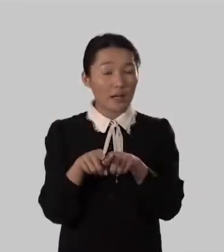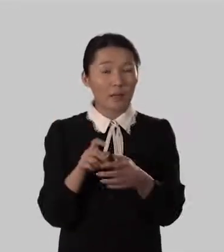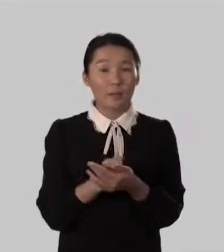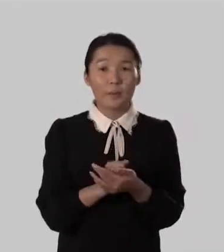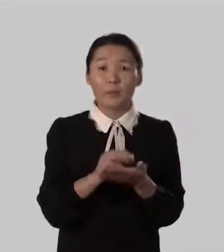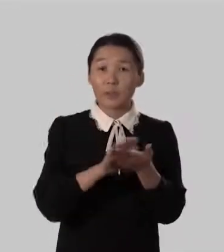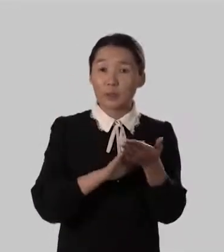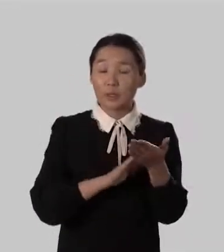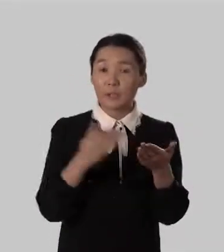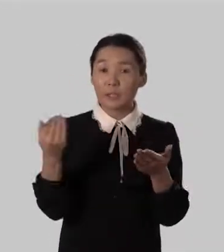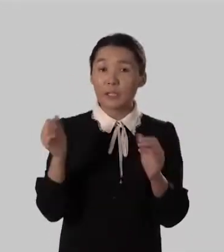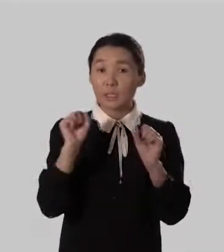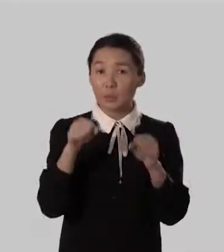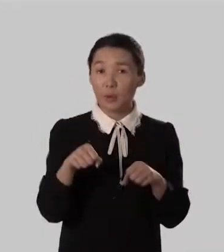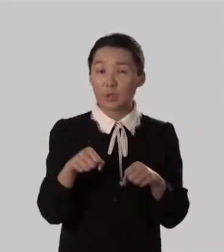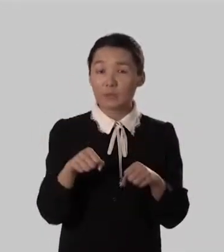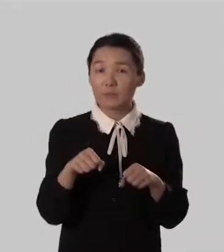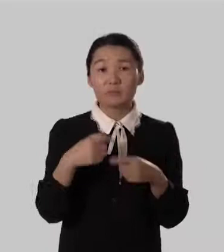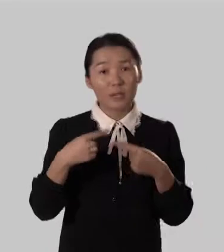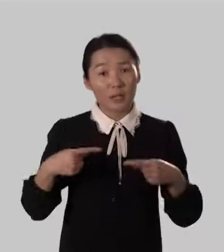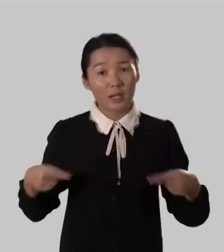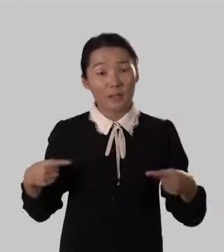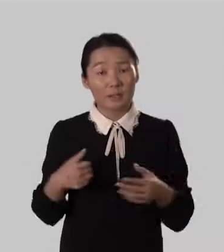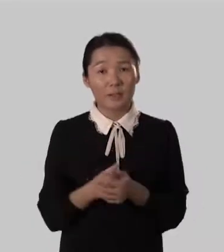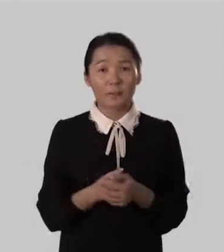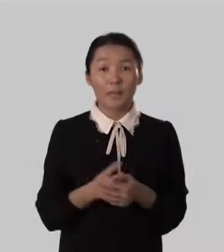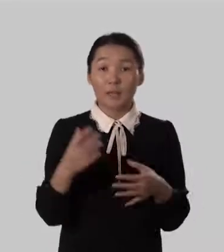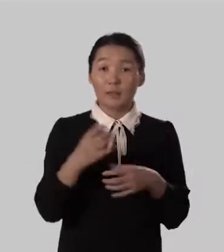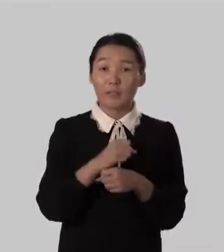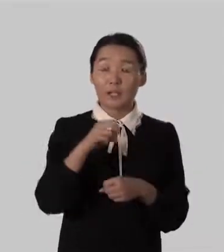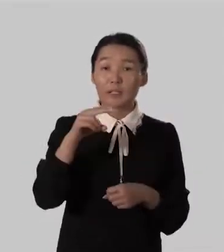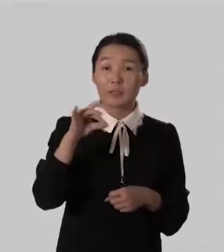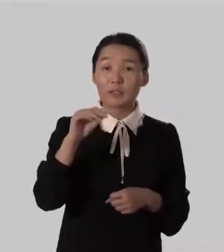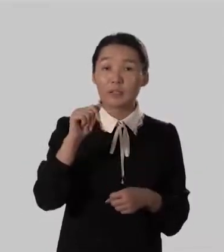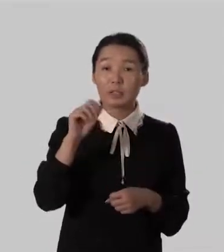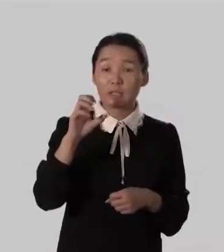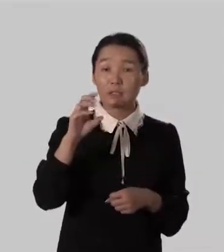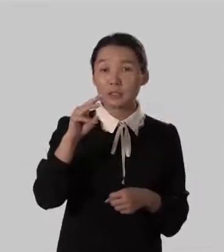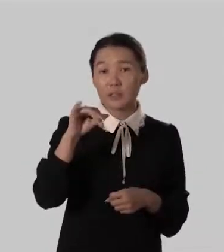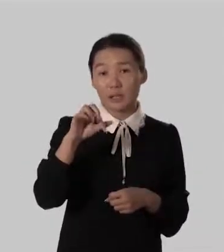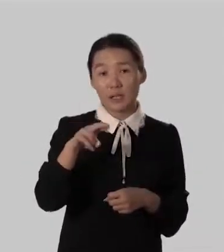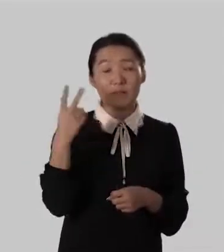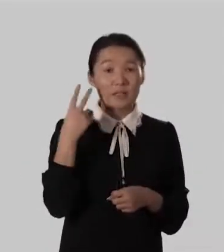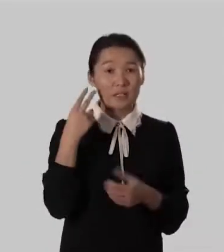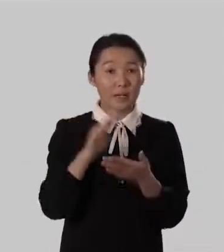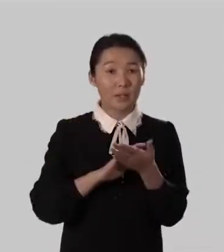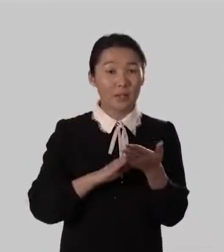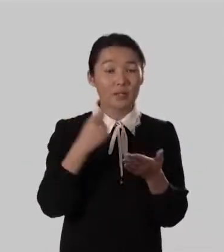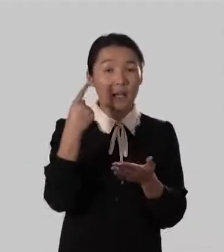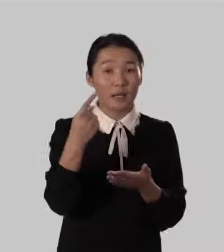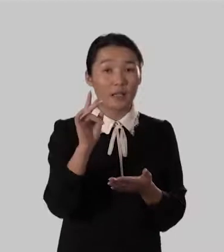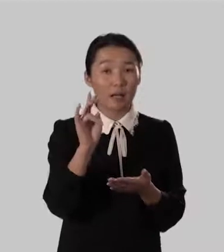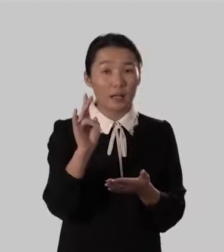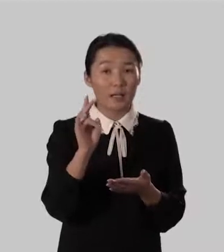но написание их может быть разное в кратких причастиях всегда пишется